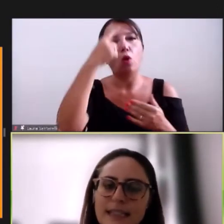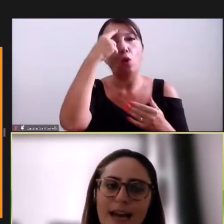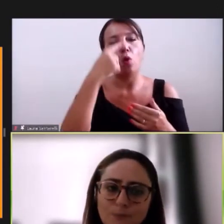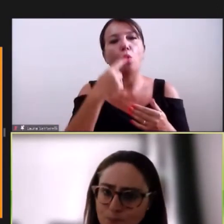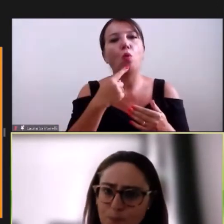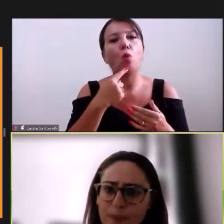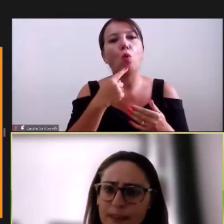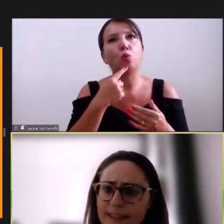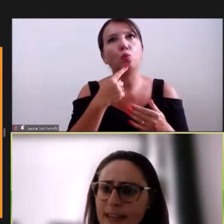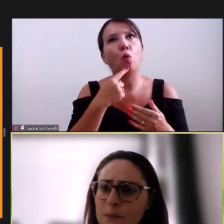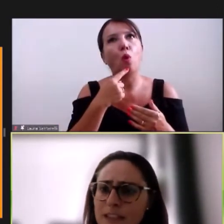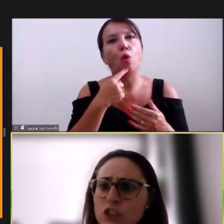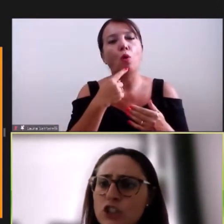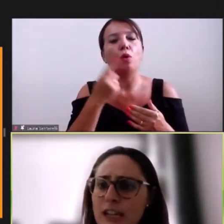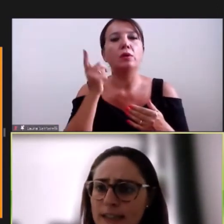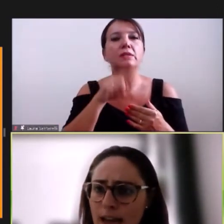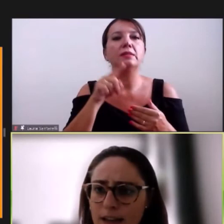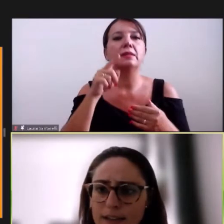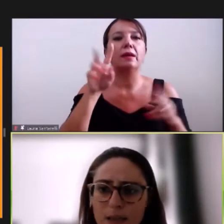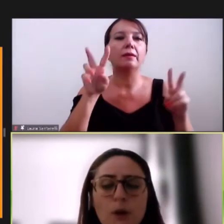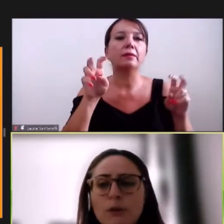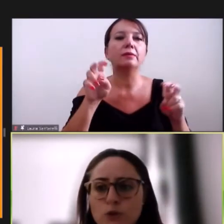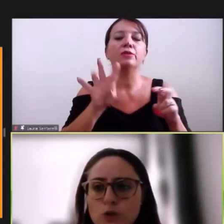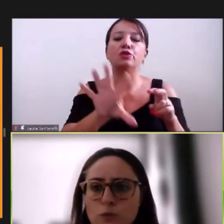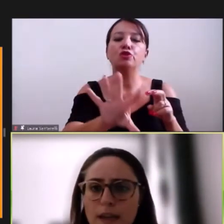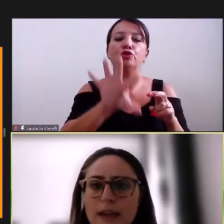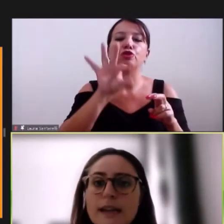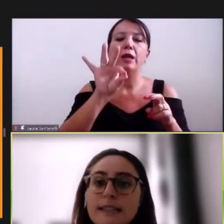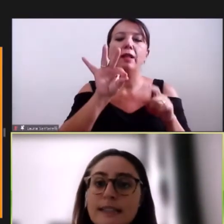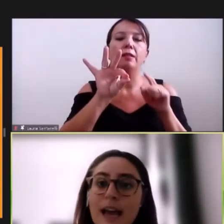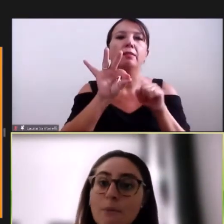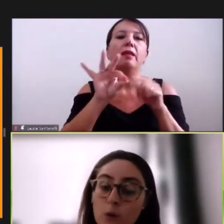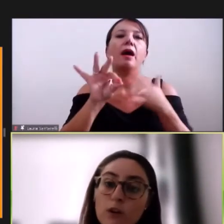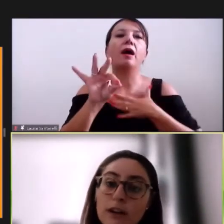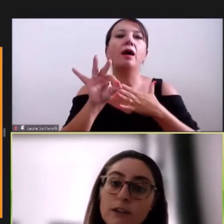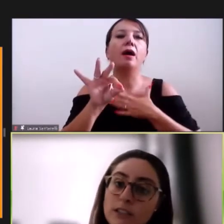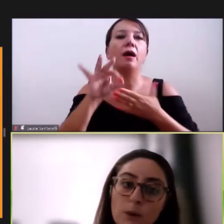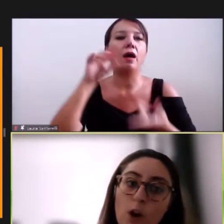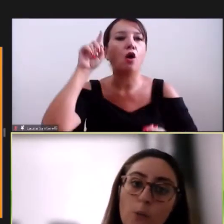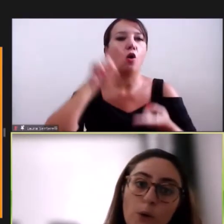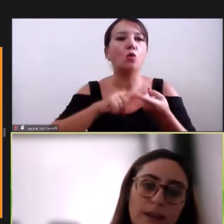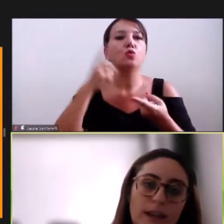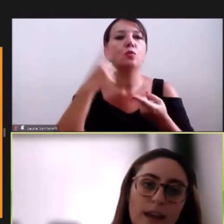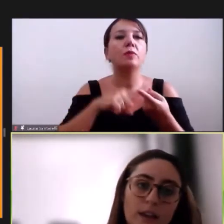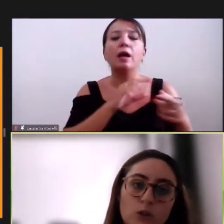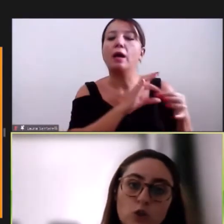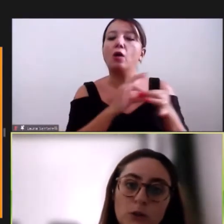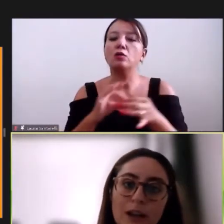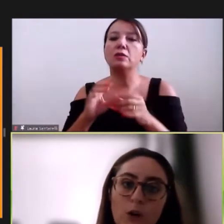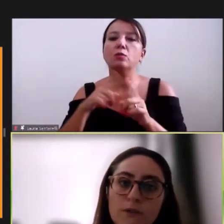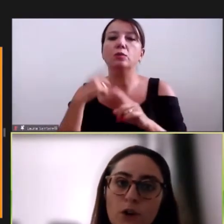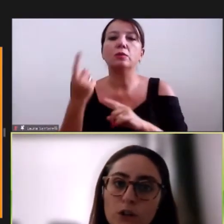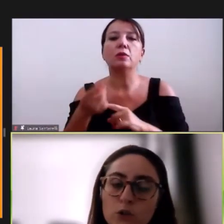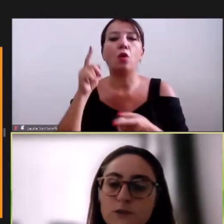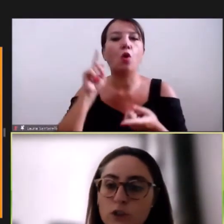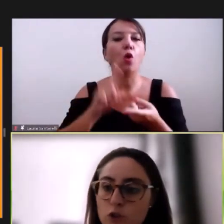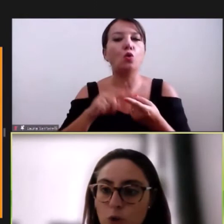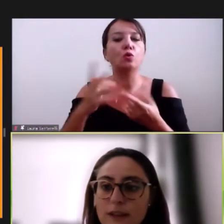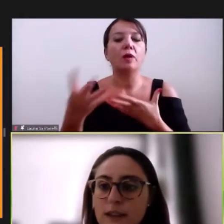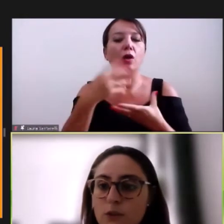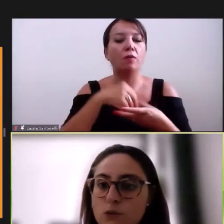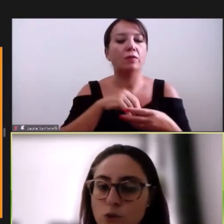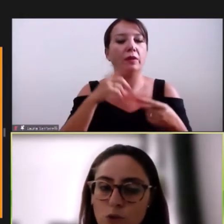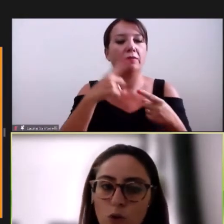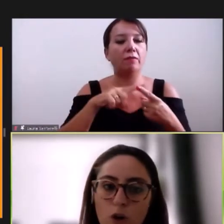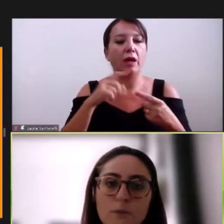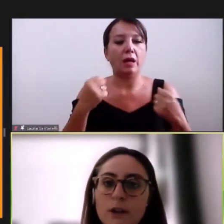un ruolo molto importante sia in termini di scelta dei propri consumi, sia per quello che ne consegue dopo. Quindi il consumatore è coinvolto e svolge un